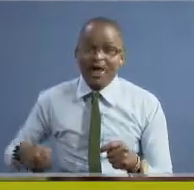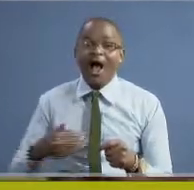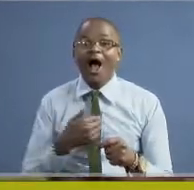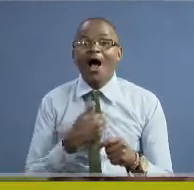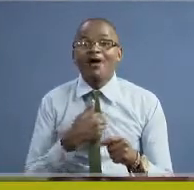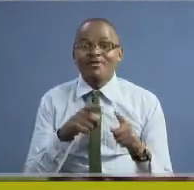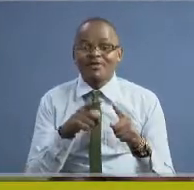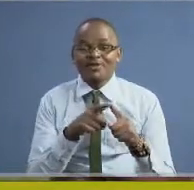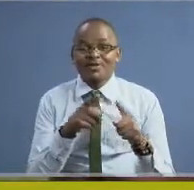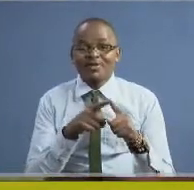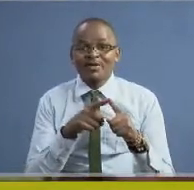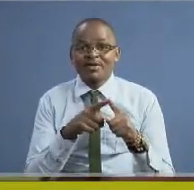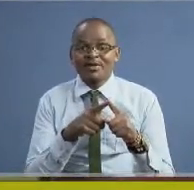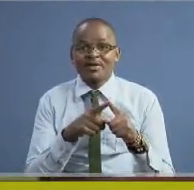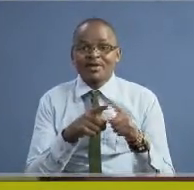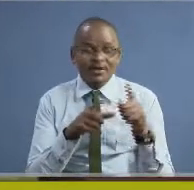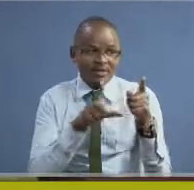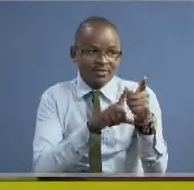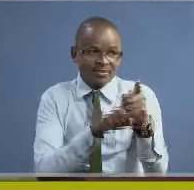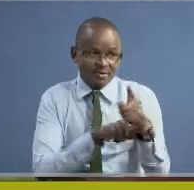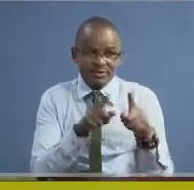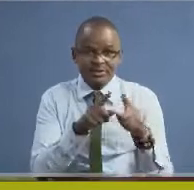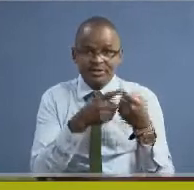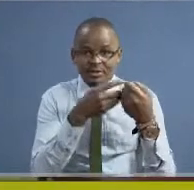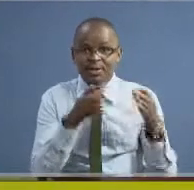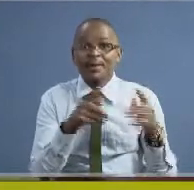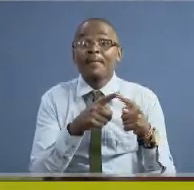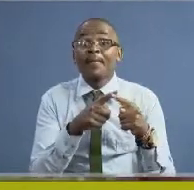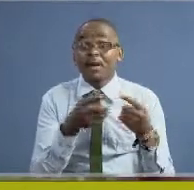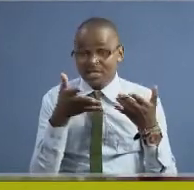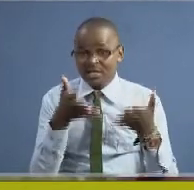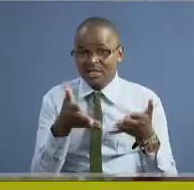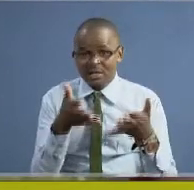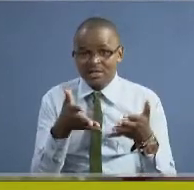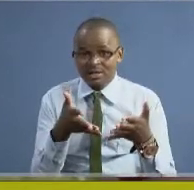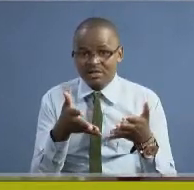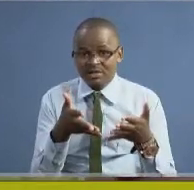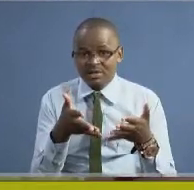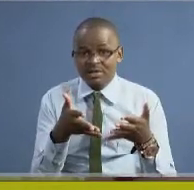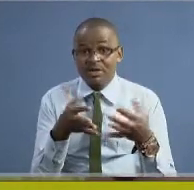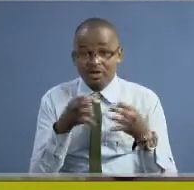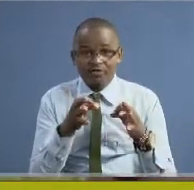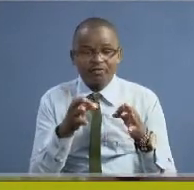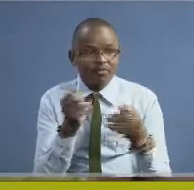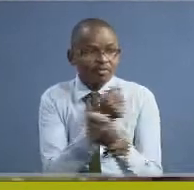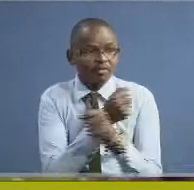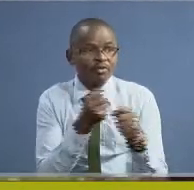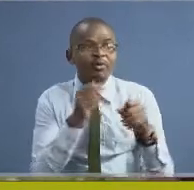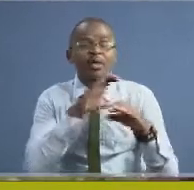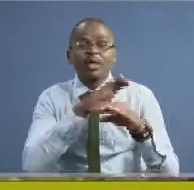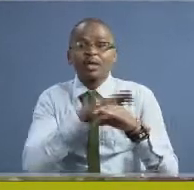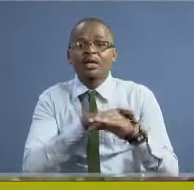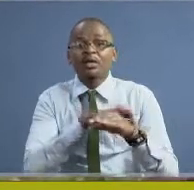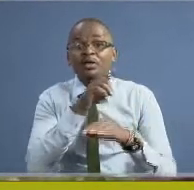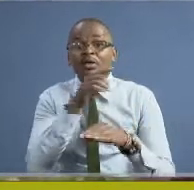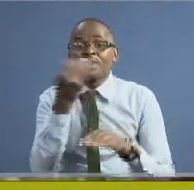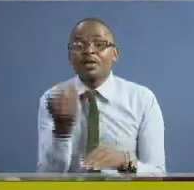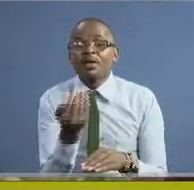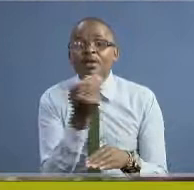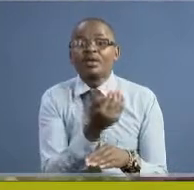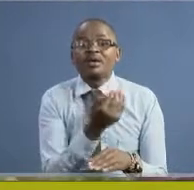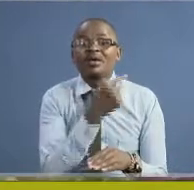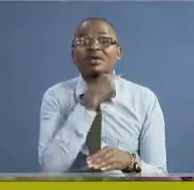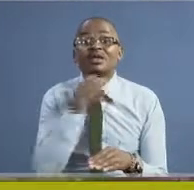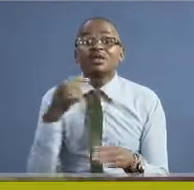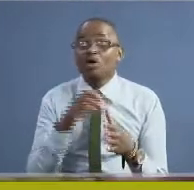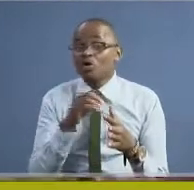Hata miguu zilikuwa karibu hapa, sijui ikiwa zilipotea lakini ziko. Hiyo kitu kama singeweza kuipata imengangania huyo mtoto, ingeniua